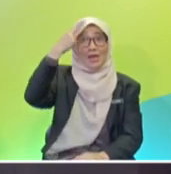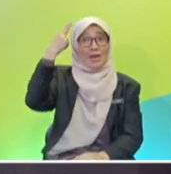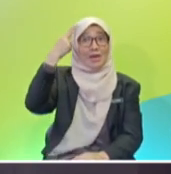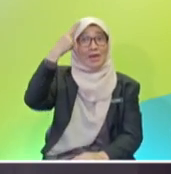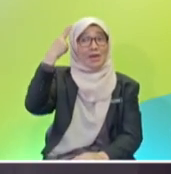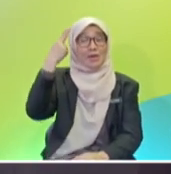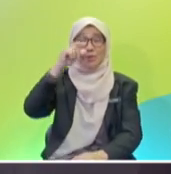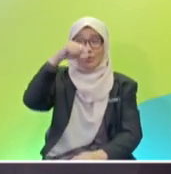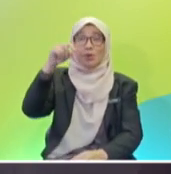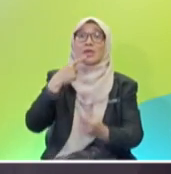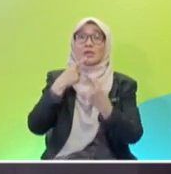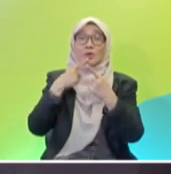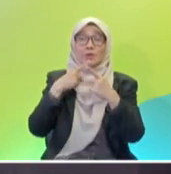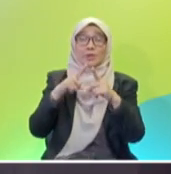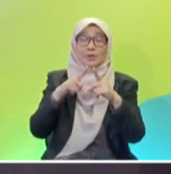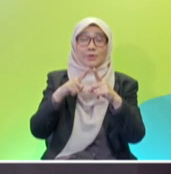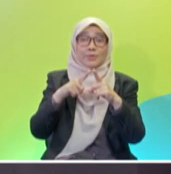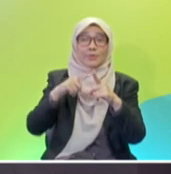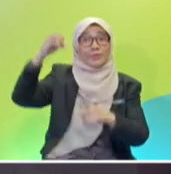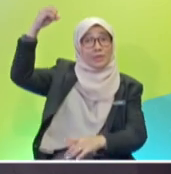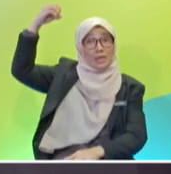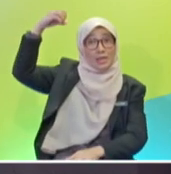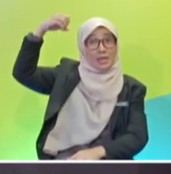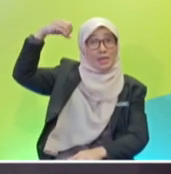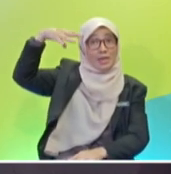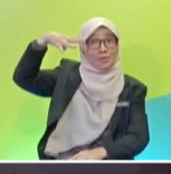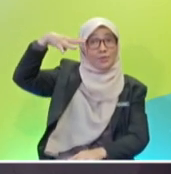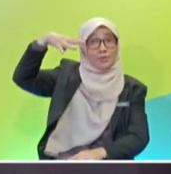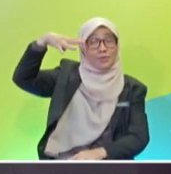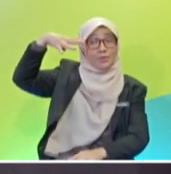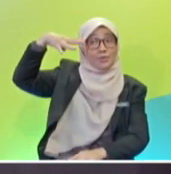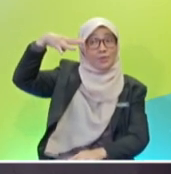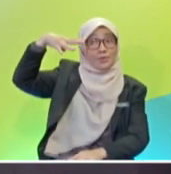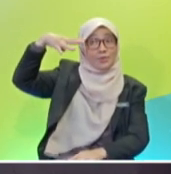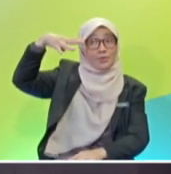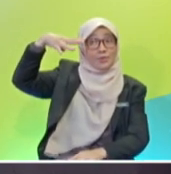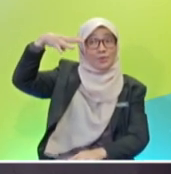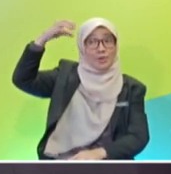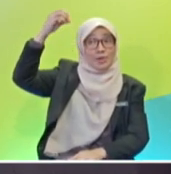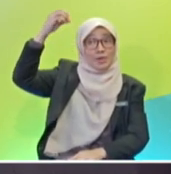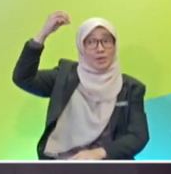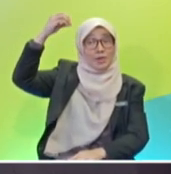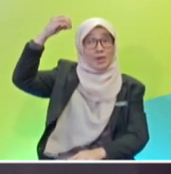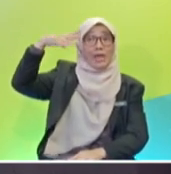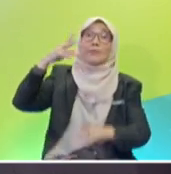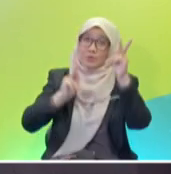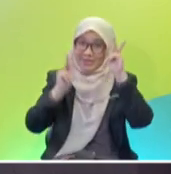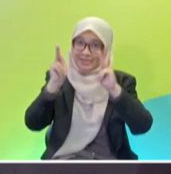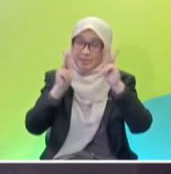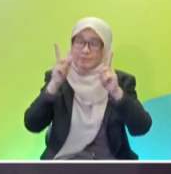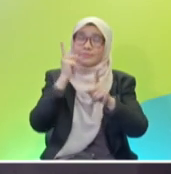Matahari dah sedia. Okey. Sumber lampu apa contohnya? Mengikut situasi yang kita beri. Lampu kereta ya,